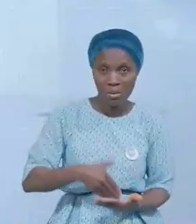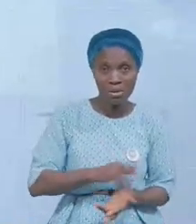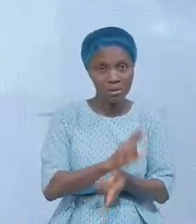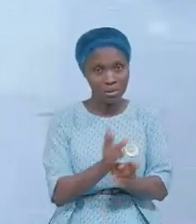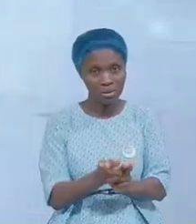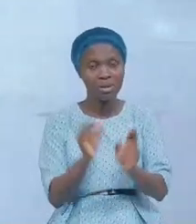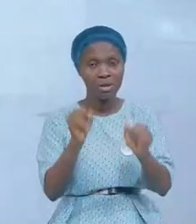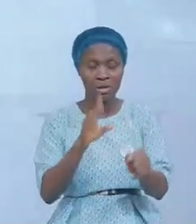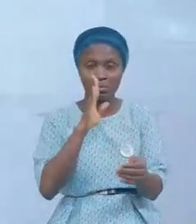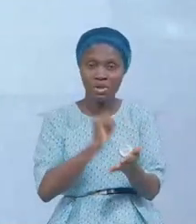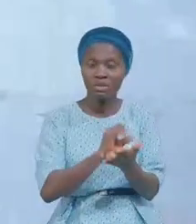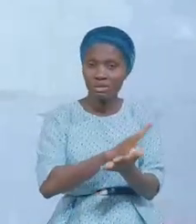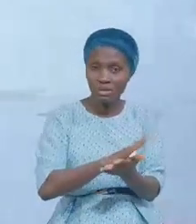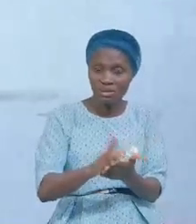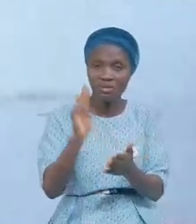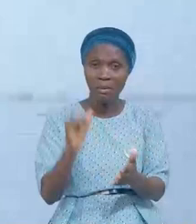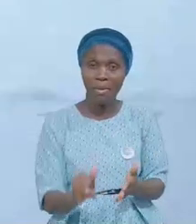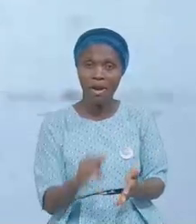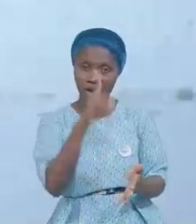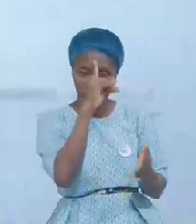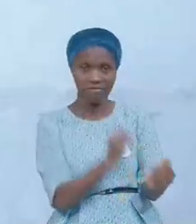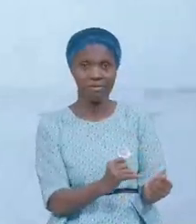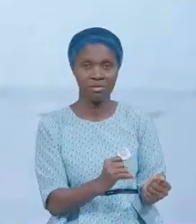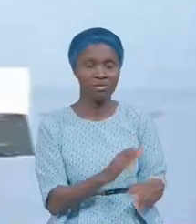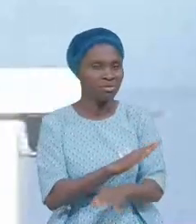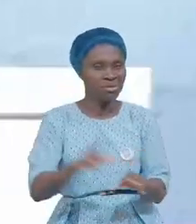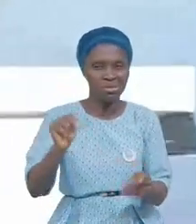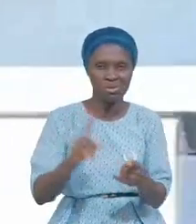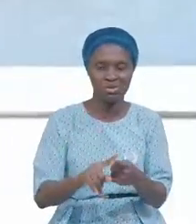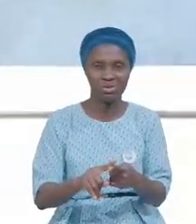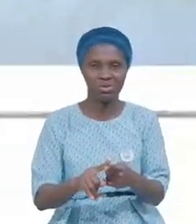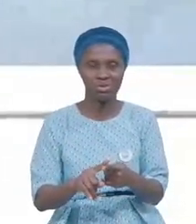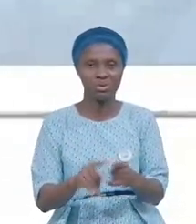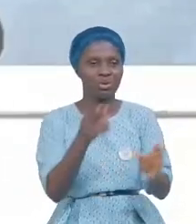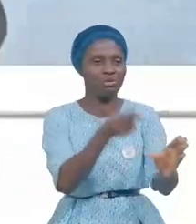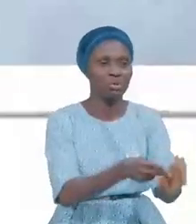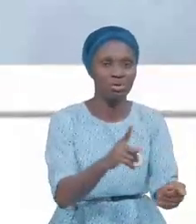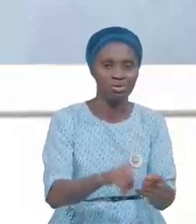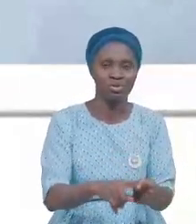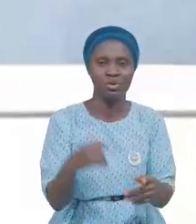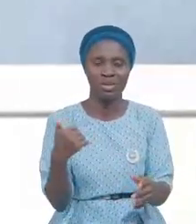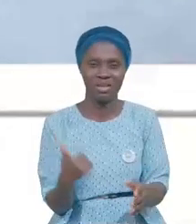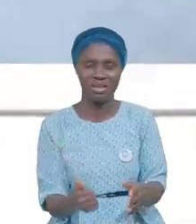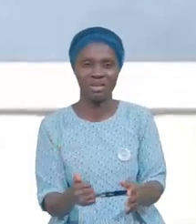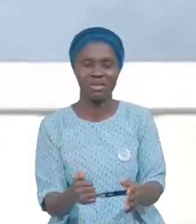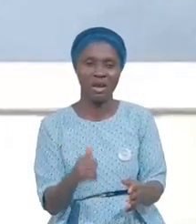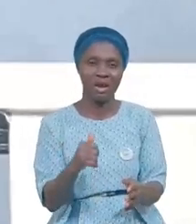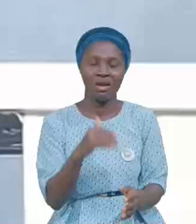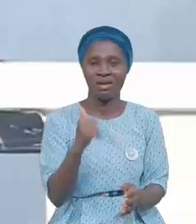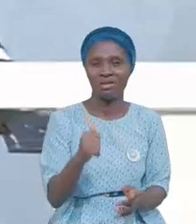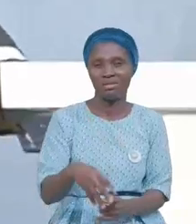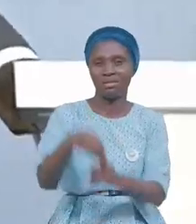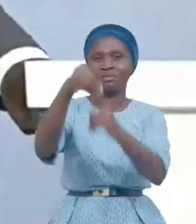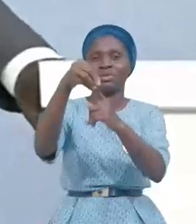sanctifié par la foi, ça ne doit pas appartenir à une dénomination donnée. Il ne doit pas venir